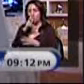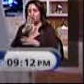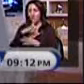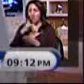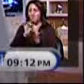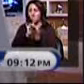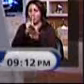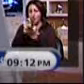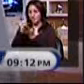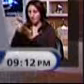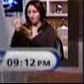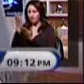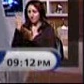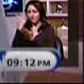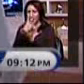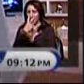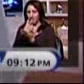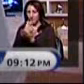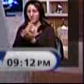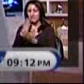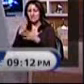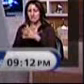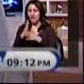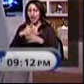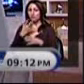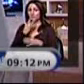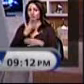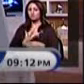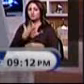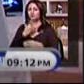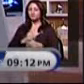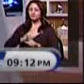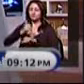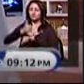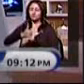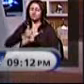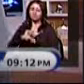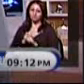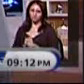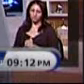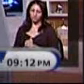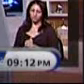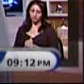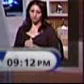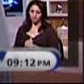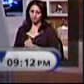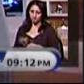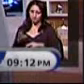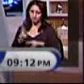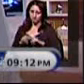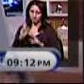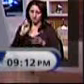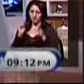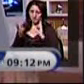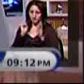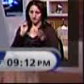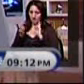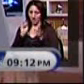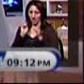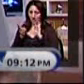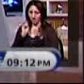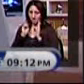هل لو إناس عبد الدايم في وقت من الأوقات عملت حددت ميعاد لحفلة كان ممكن يبقى الميعاد